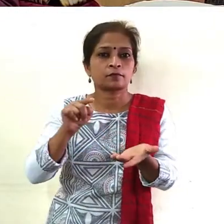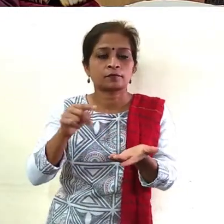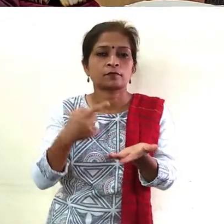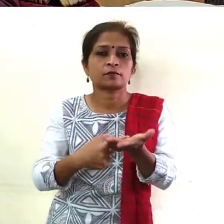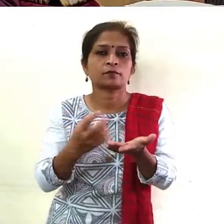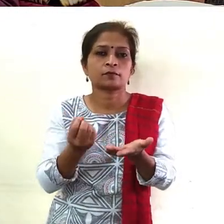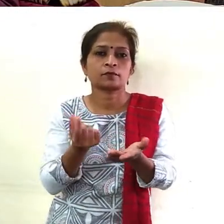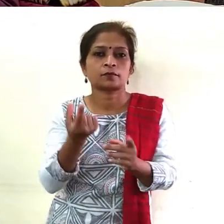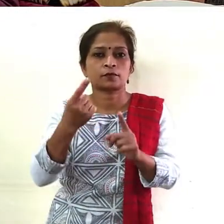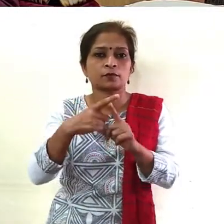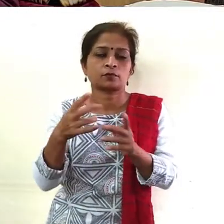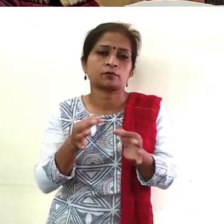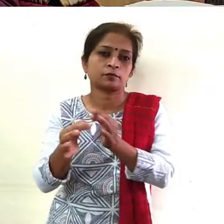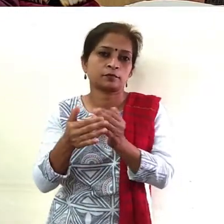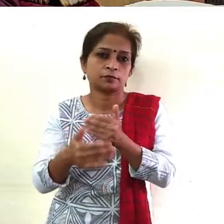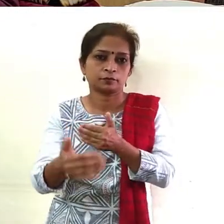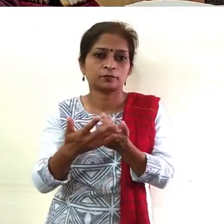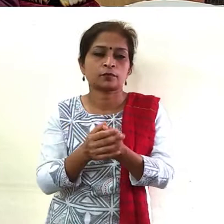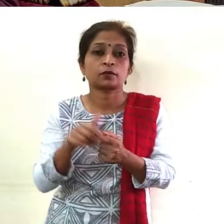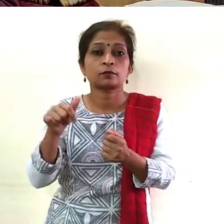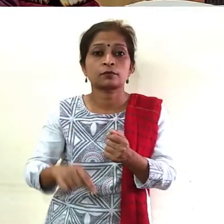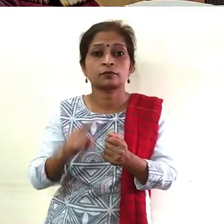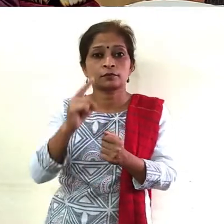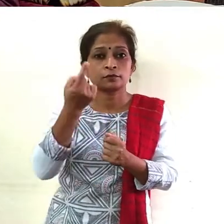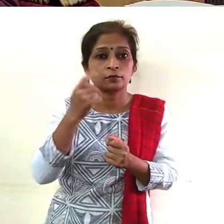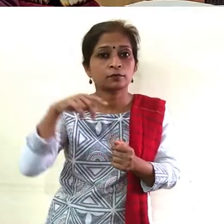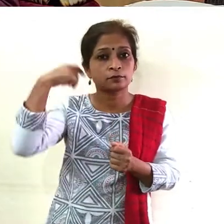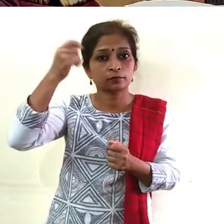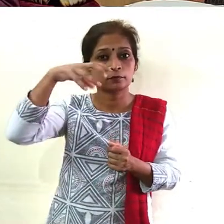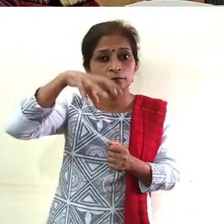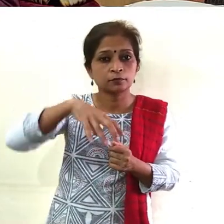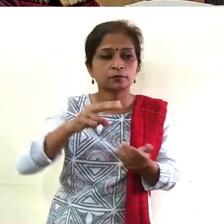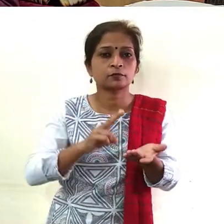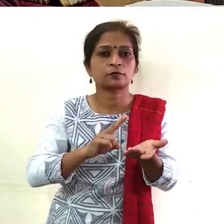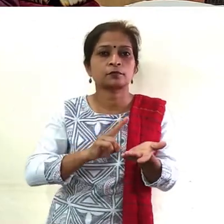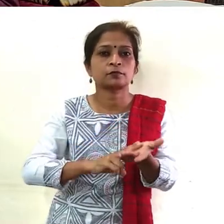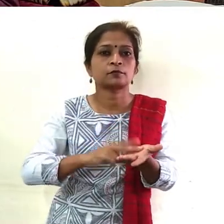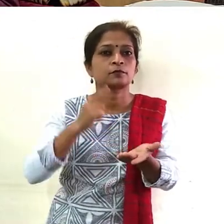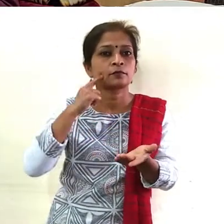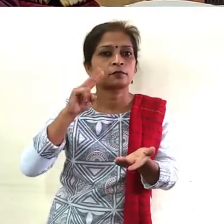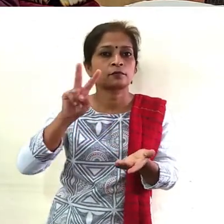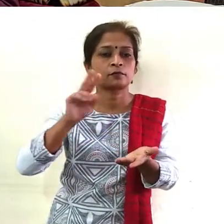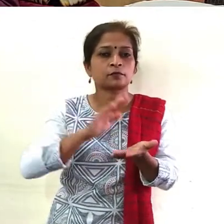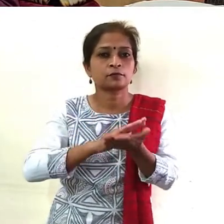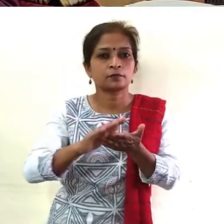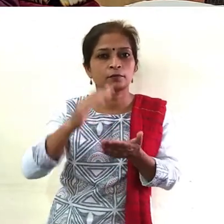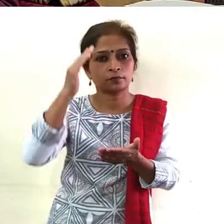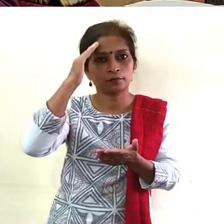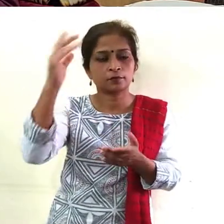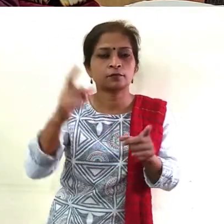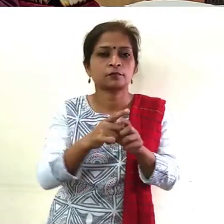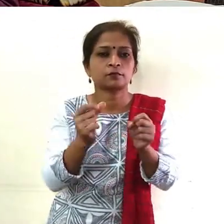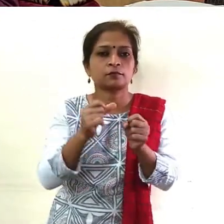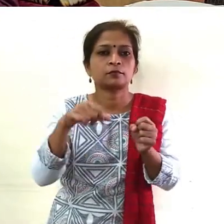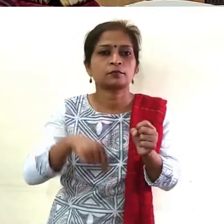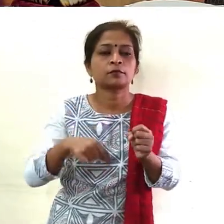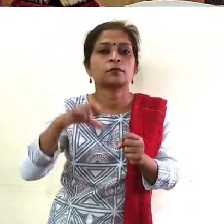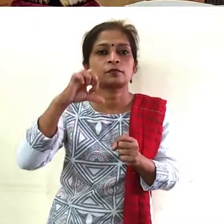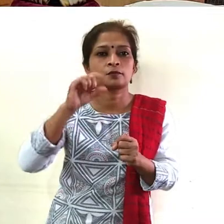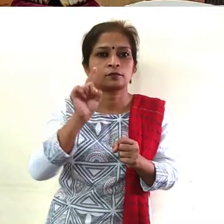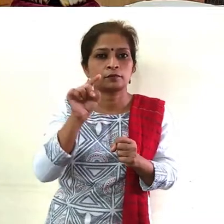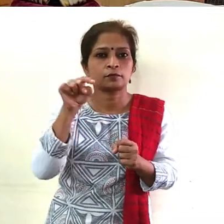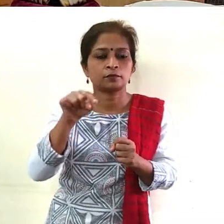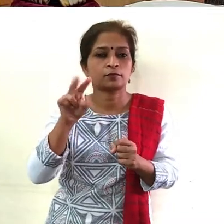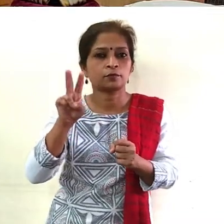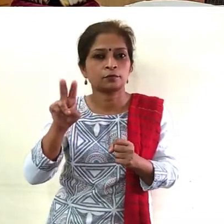जी। तो सबसे पहले तो मैं नचिकेता राव जी का हमारे स्टूडियो 91.2 NIVH हेलोदून में बहुत बहुत स्वागत